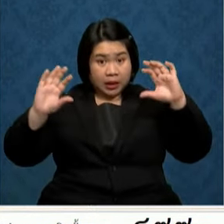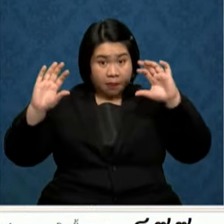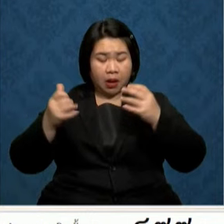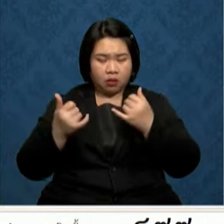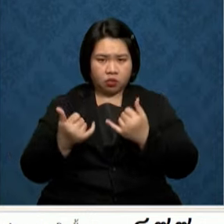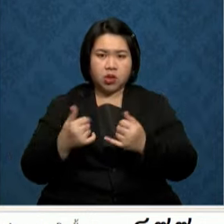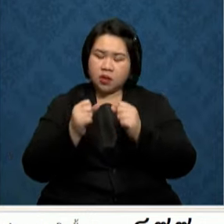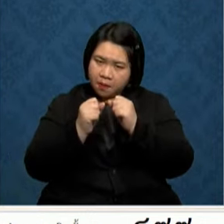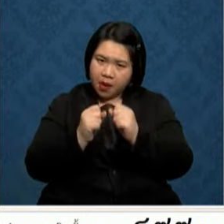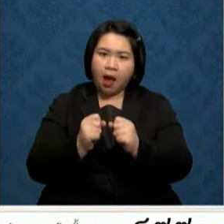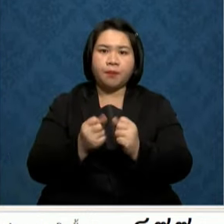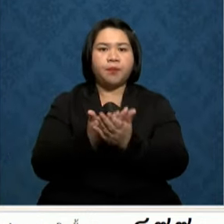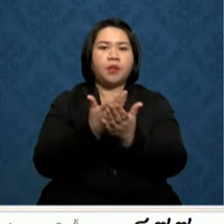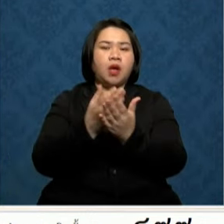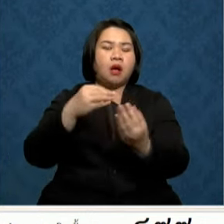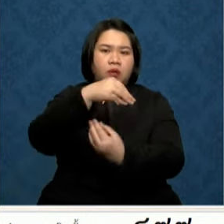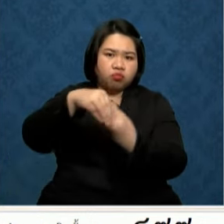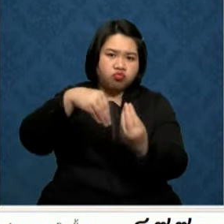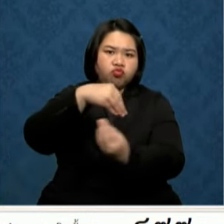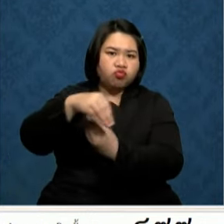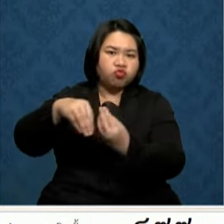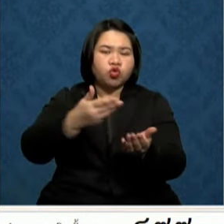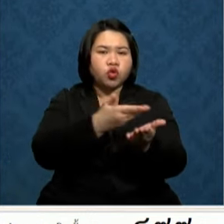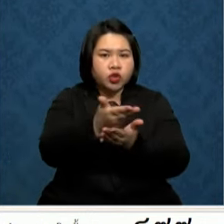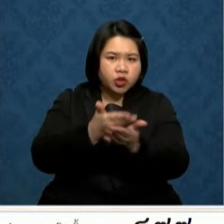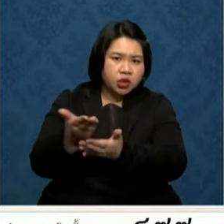ไม